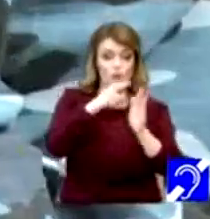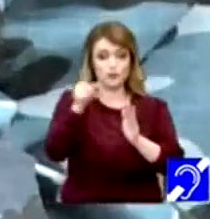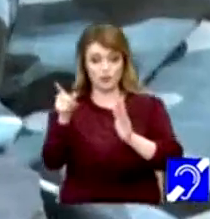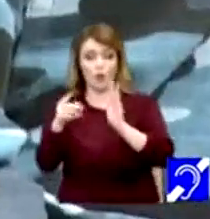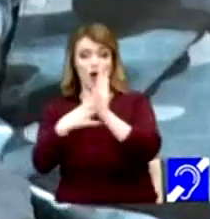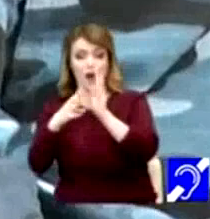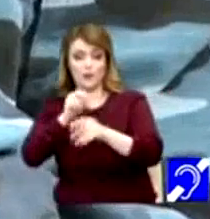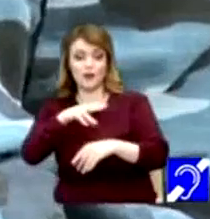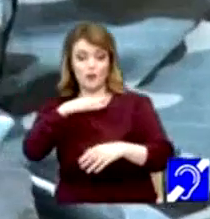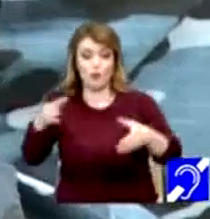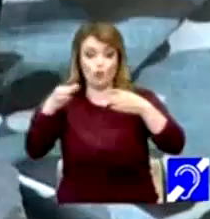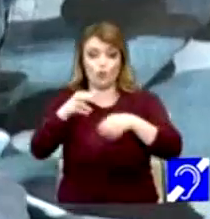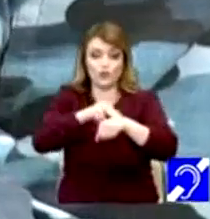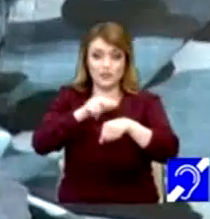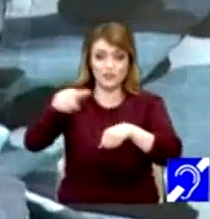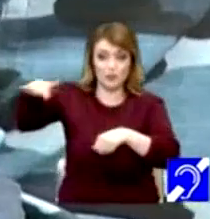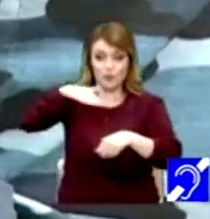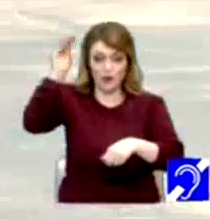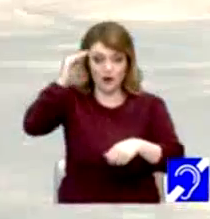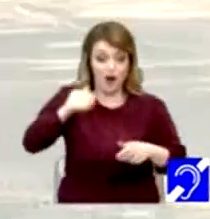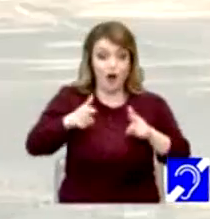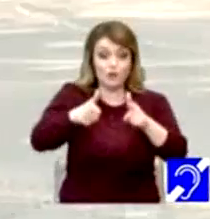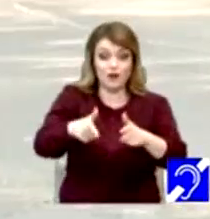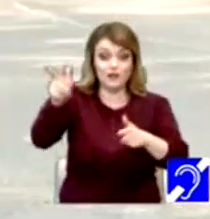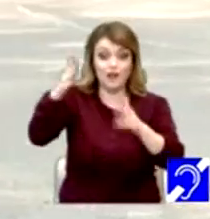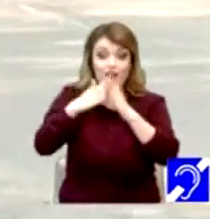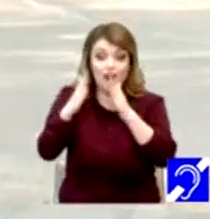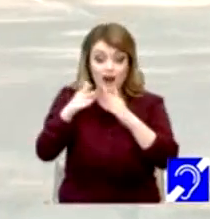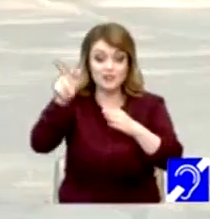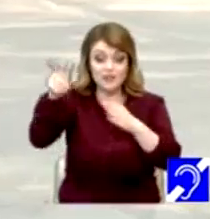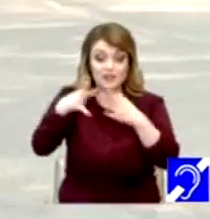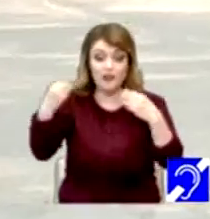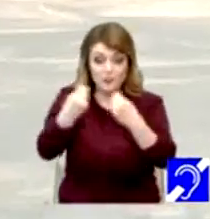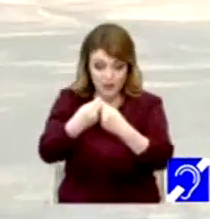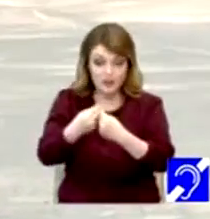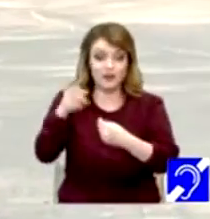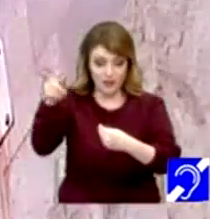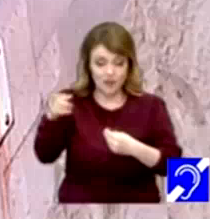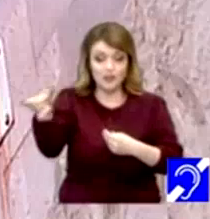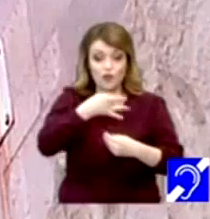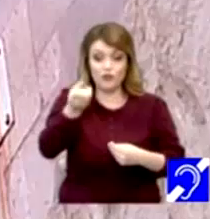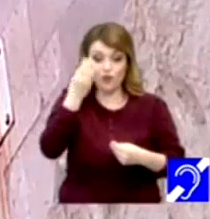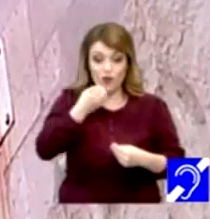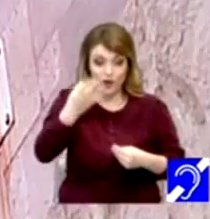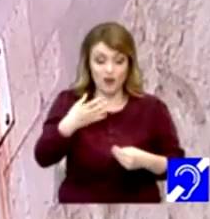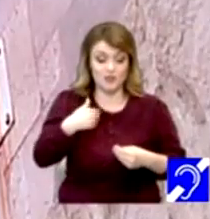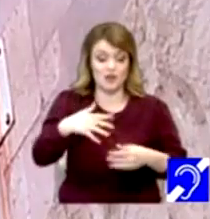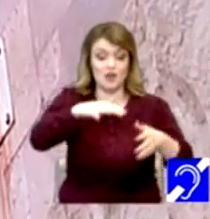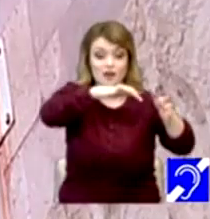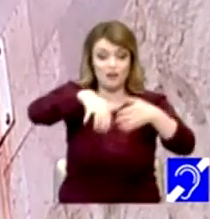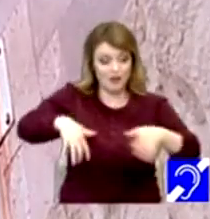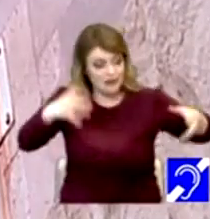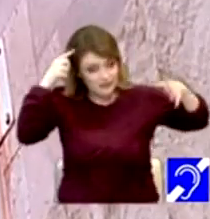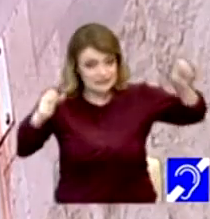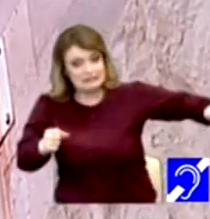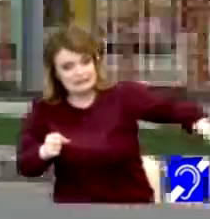aprilie, mai mulți milițieni din stânga Nistrului au intrat în casa unui cuplu din Vertiujeni, raionul Florești. I-au luat pe sus pe locatari, i-au